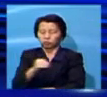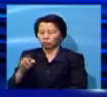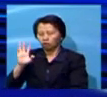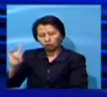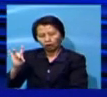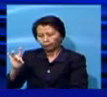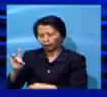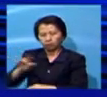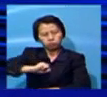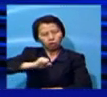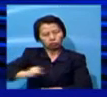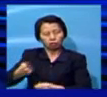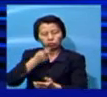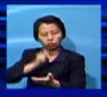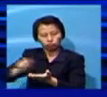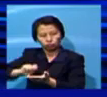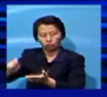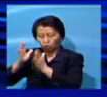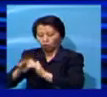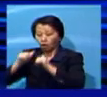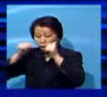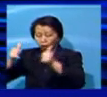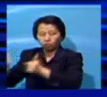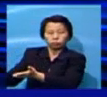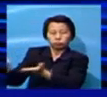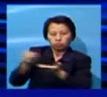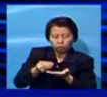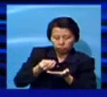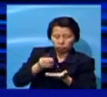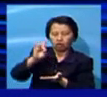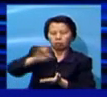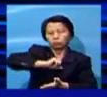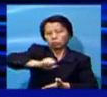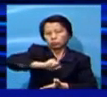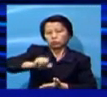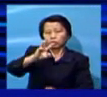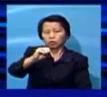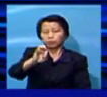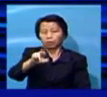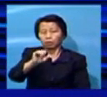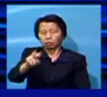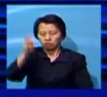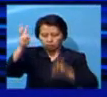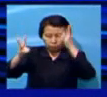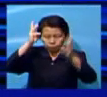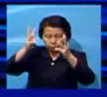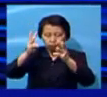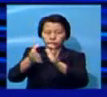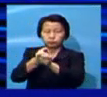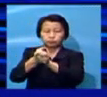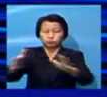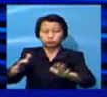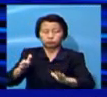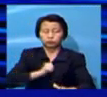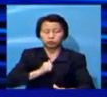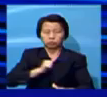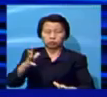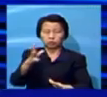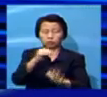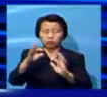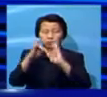bantahan secara bertulis daripada orang awam dan penduduk di sekitar kawasan mrsm terbabit yang bimbang dengan keselamatan diri serta